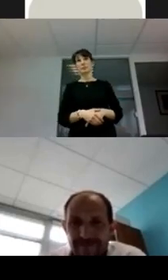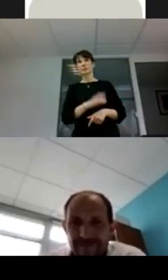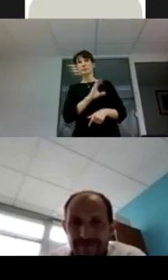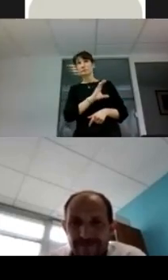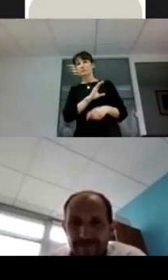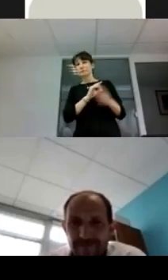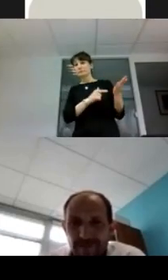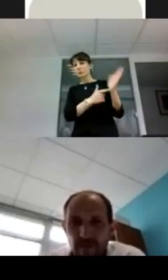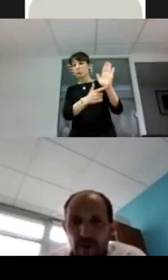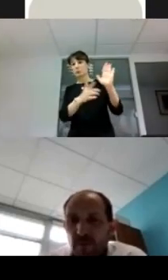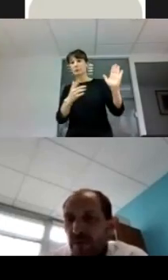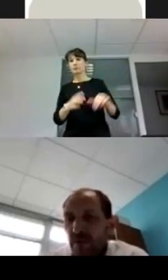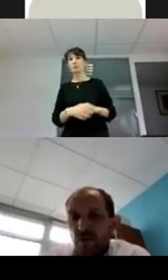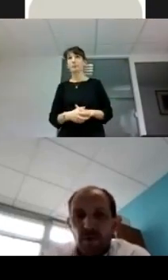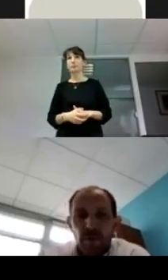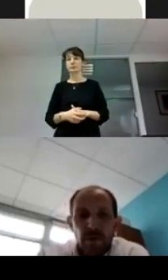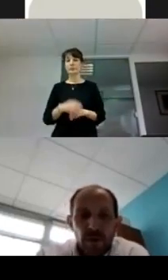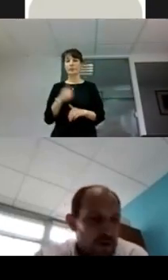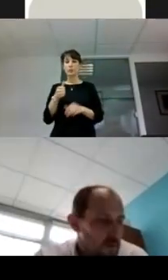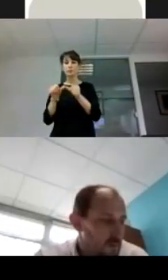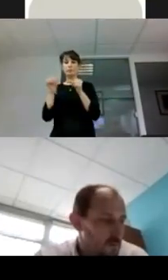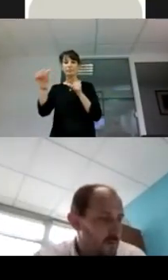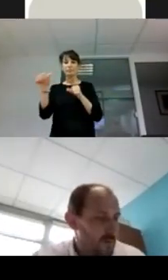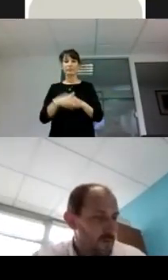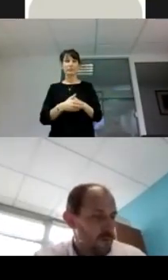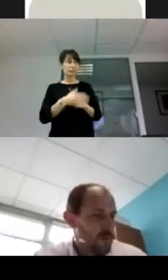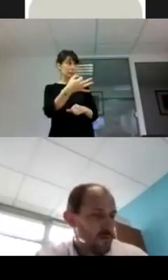dans une autre. On va essayer de vous le mettre.